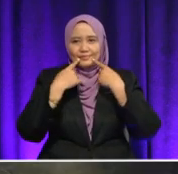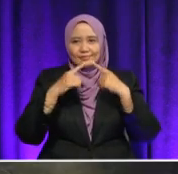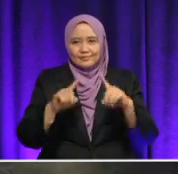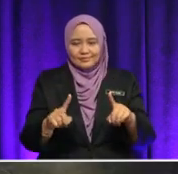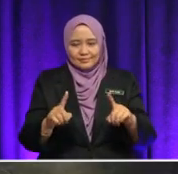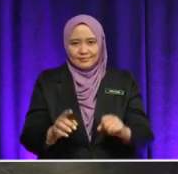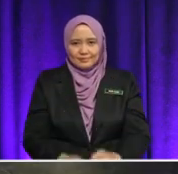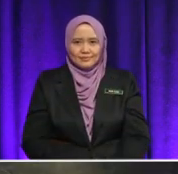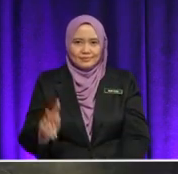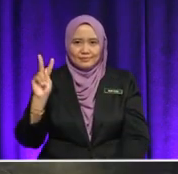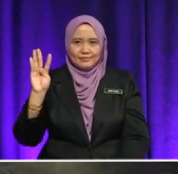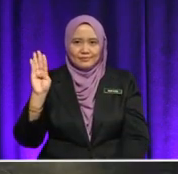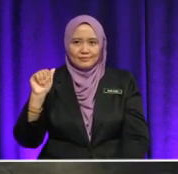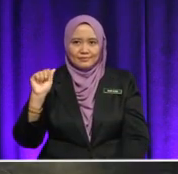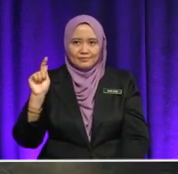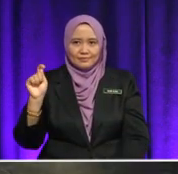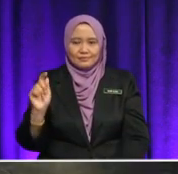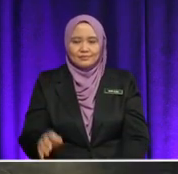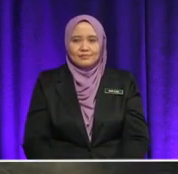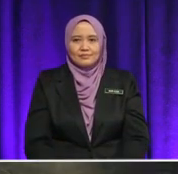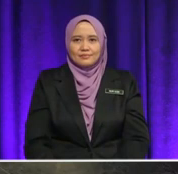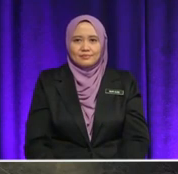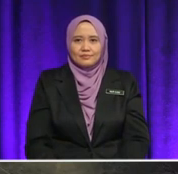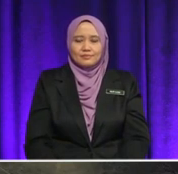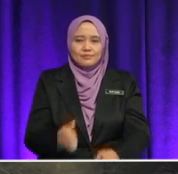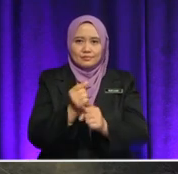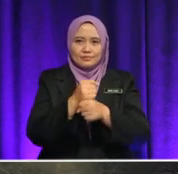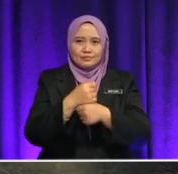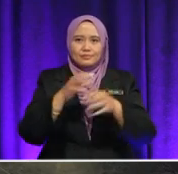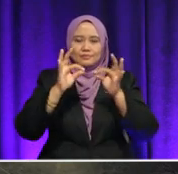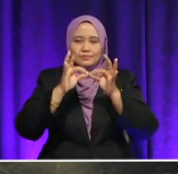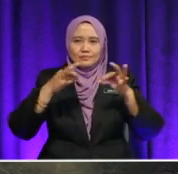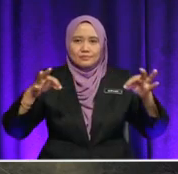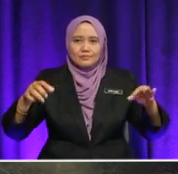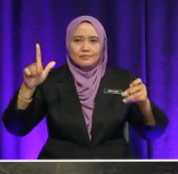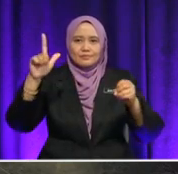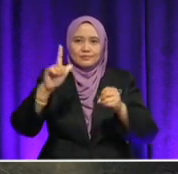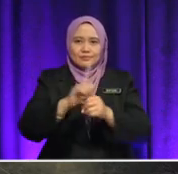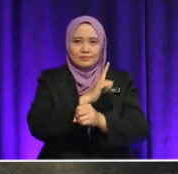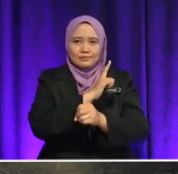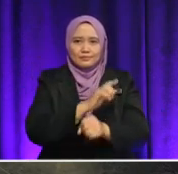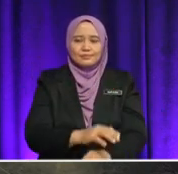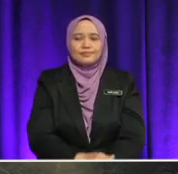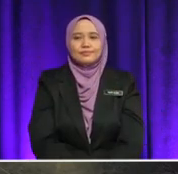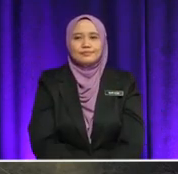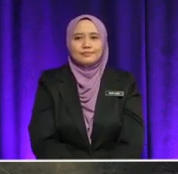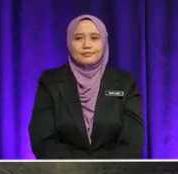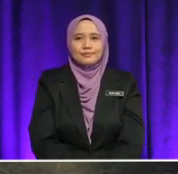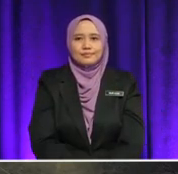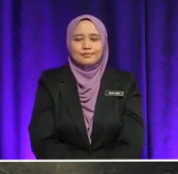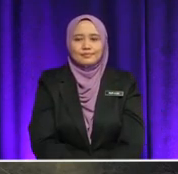kawasannya dia menjawab dalam bentuk ayat lengkap betul itu adalah keperluan dalam kepercayaan dengan tata bahasa Indonesia